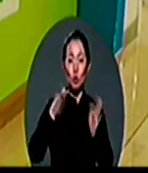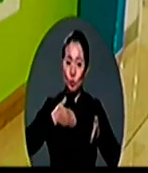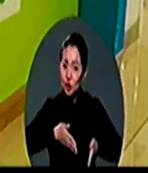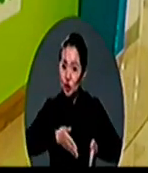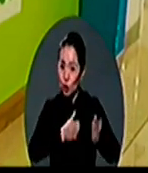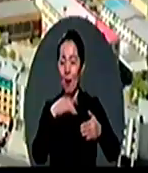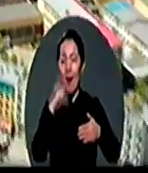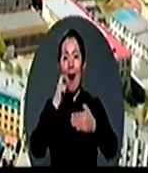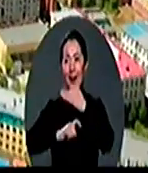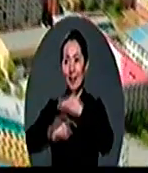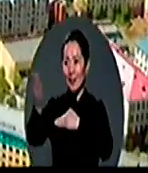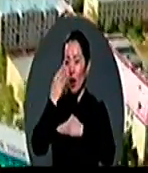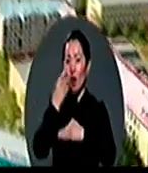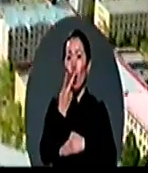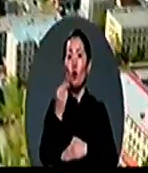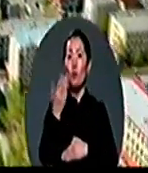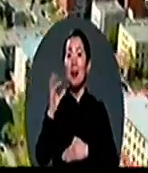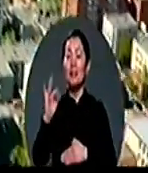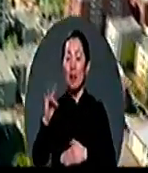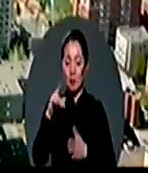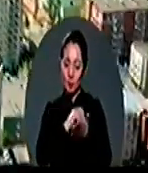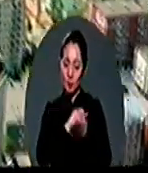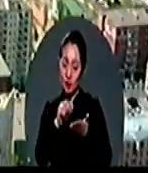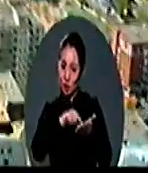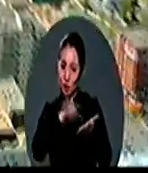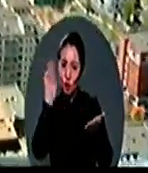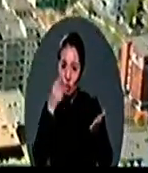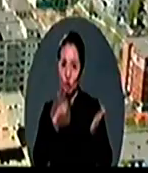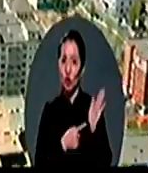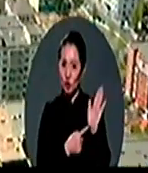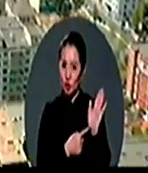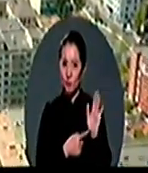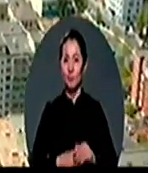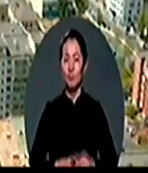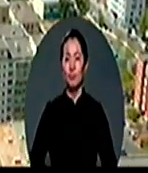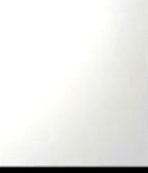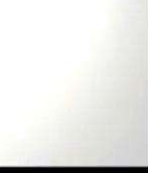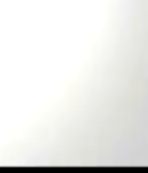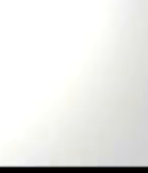байна гэдгийг Алсын хараа 2050 бодлогын баримт бичиг тодорхойллоо.